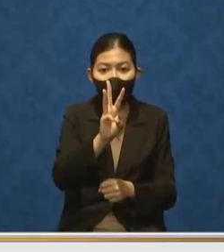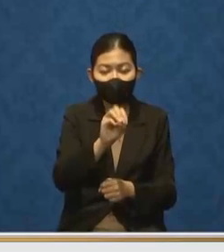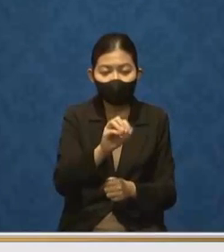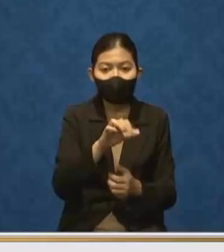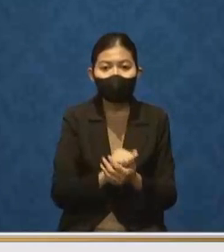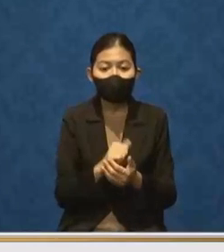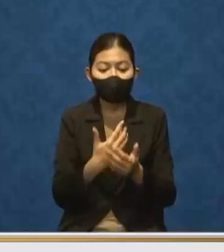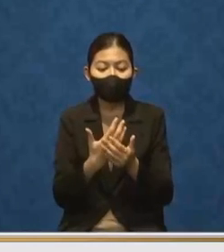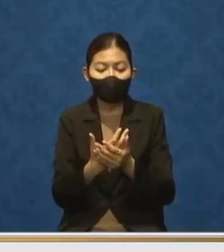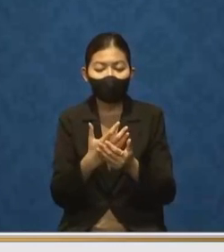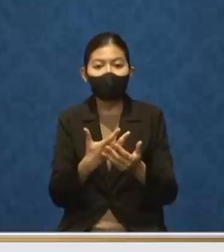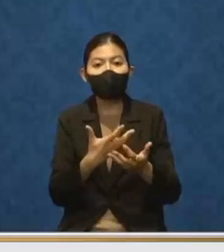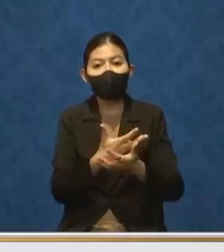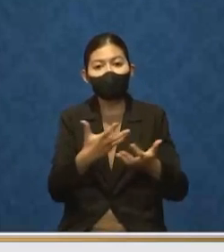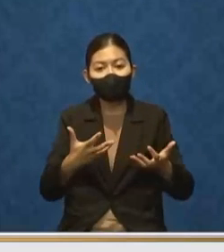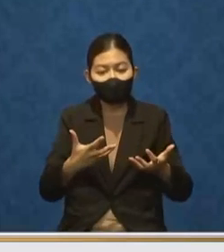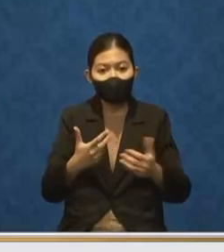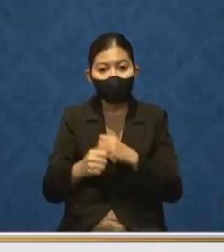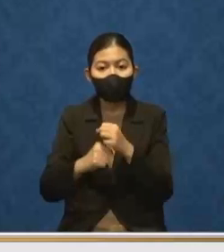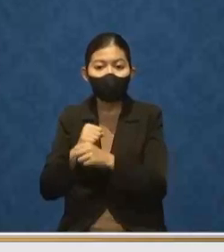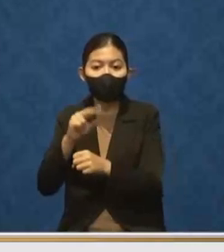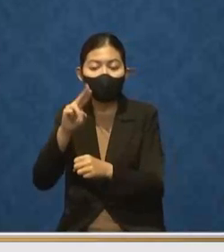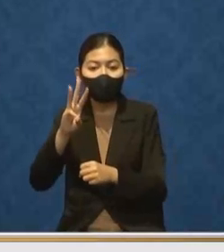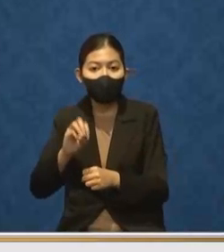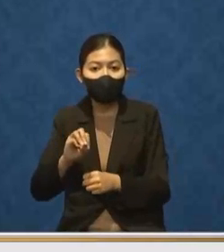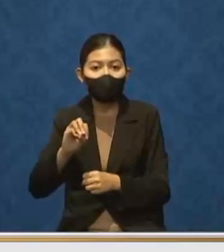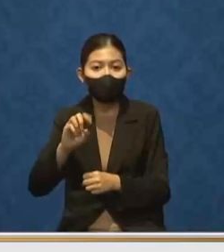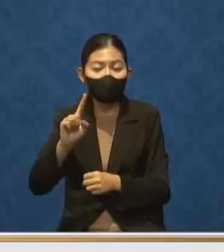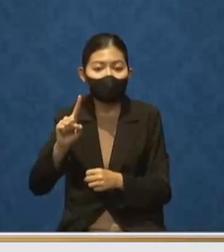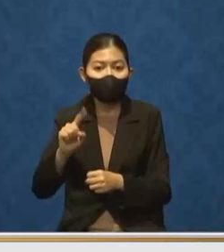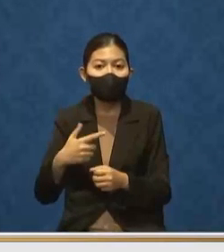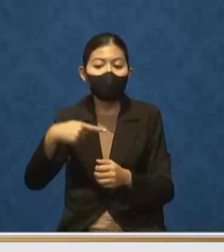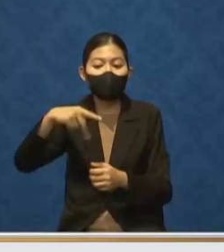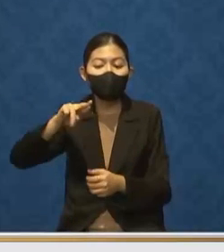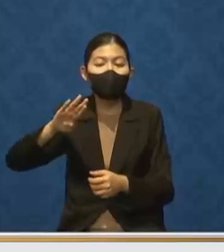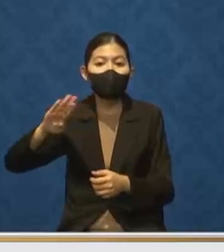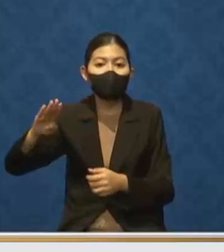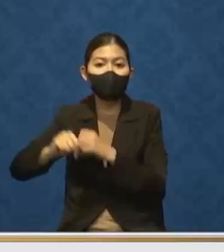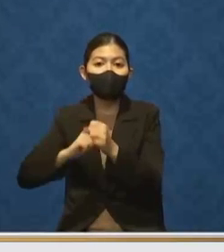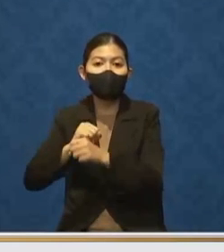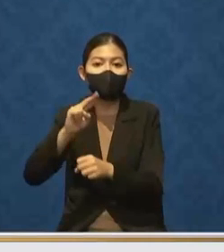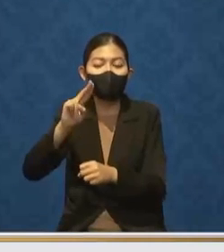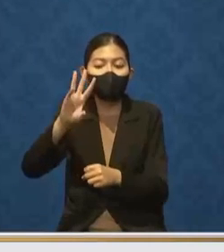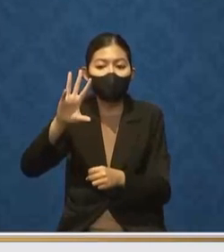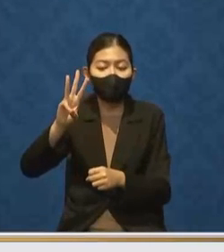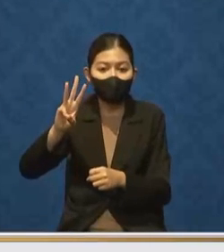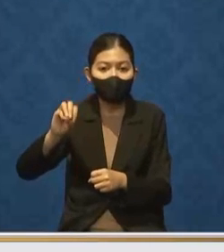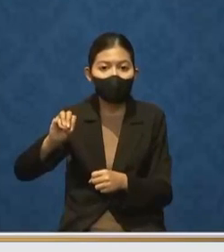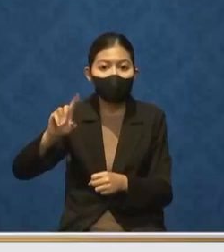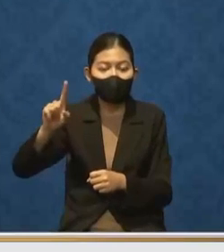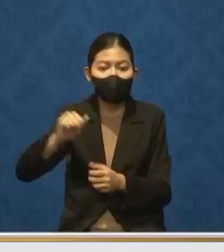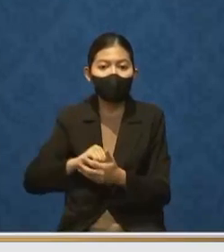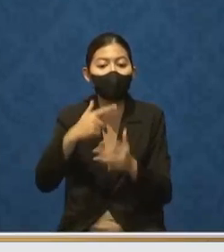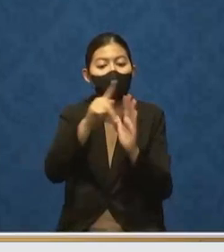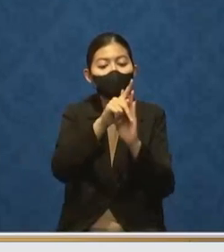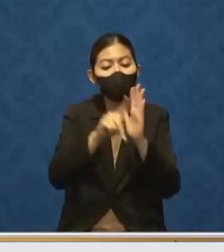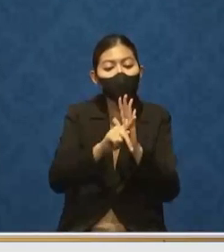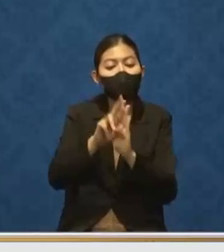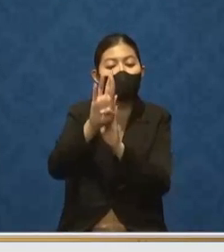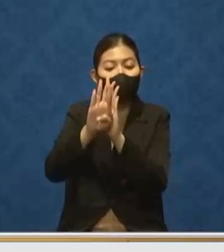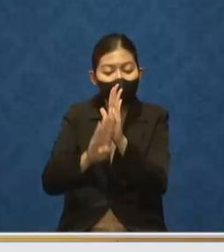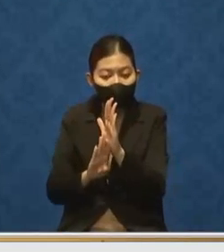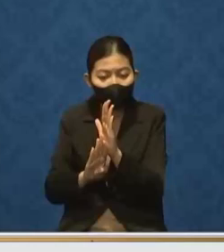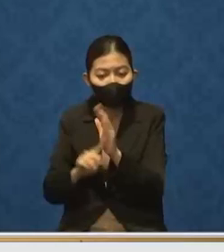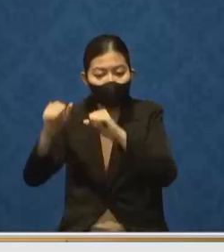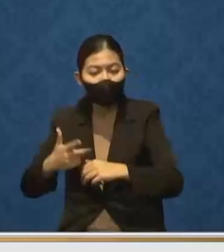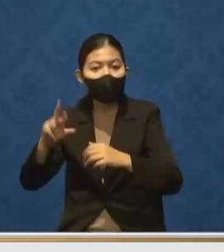ของรัฐพ.ศ. 2561พระราชบัญญัติวิธีการงบประมาณพ.ศ. 2561รวมทั้งกฎหมายระเบียบและมติคณะ